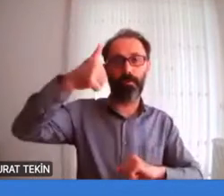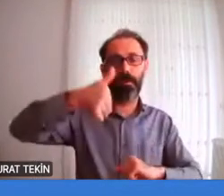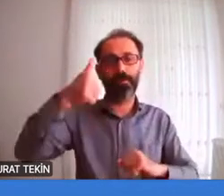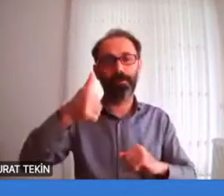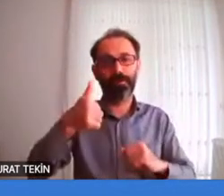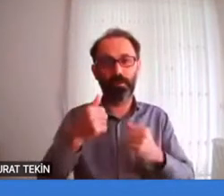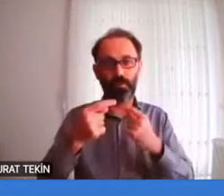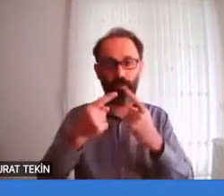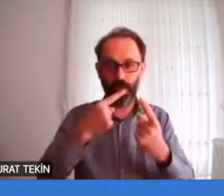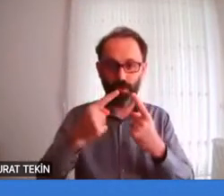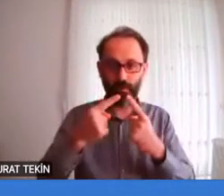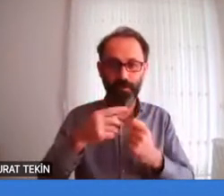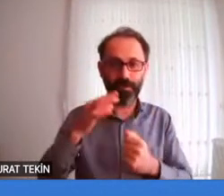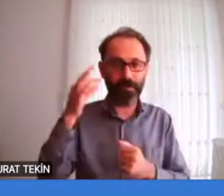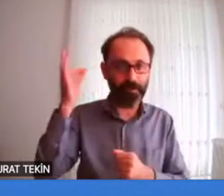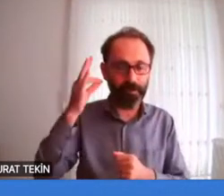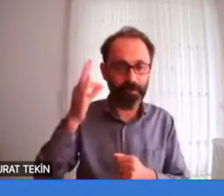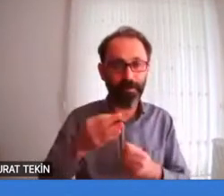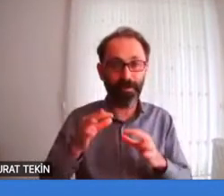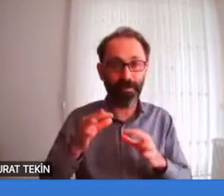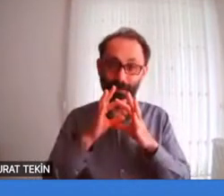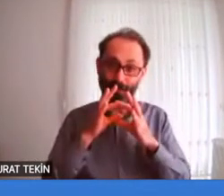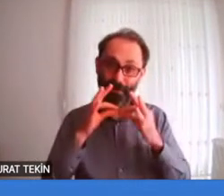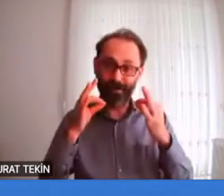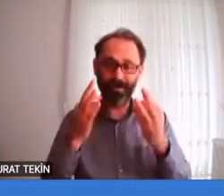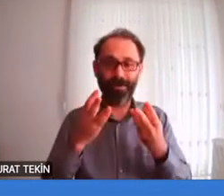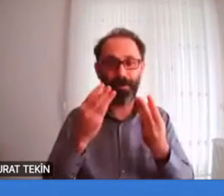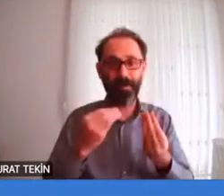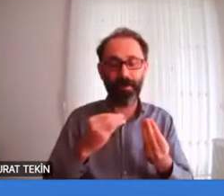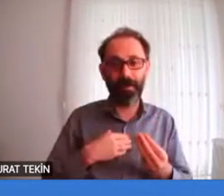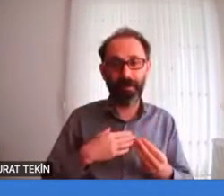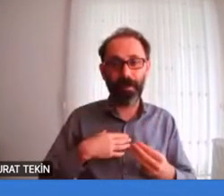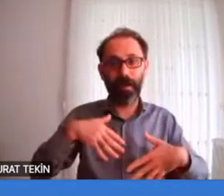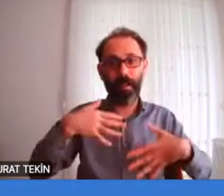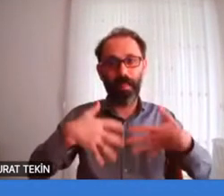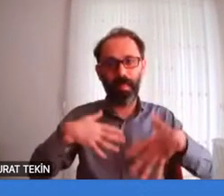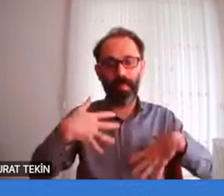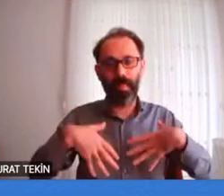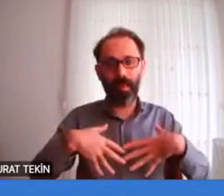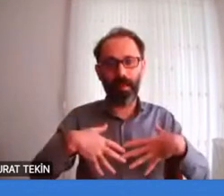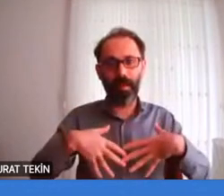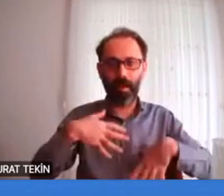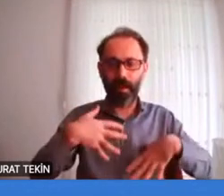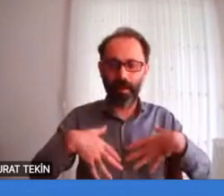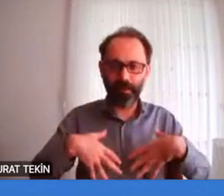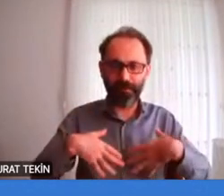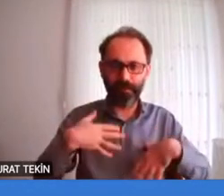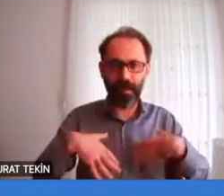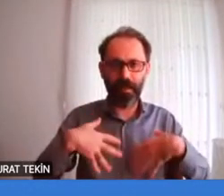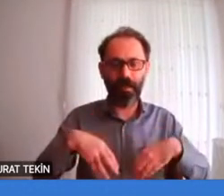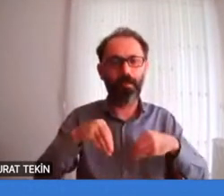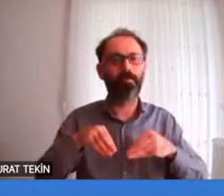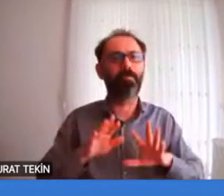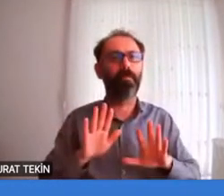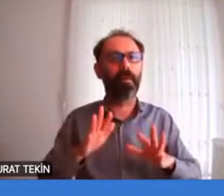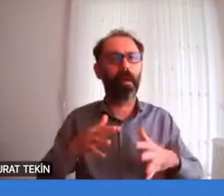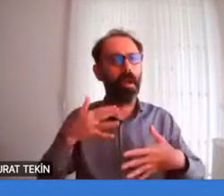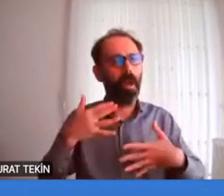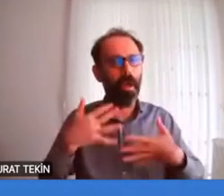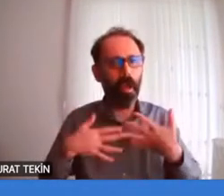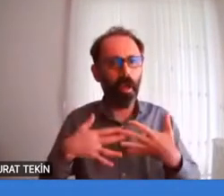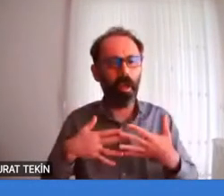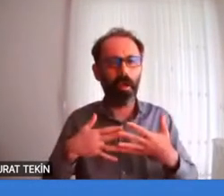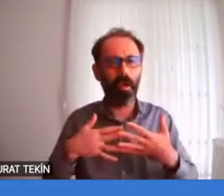oldum. Bu konularda çok hassasız. Özellikle engellilere, aslında biz engelli demiyoruz ama bu şekilde